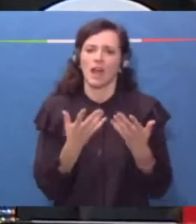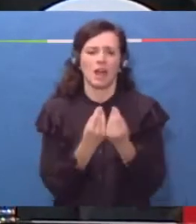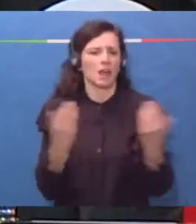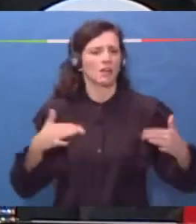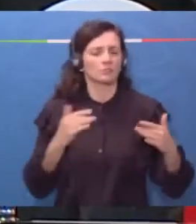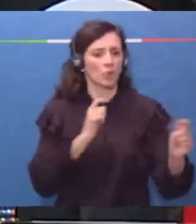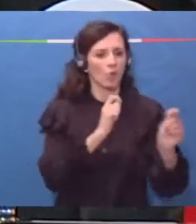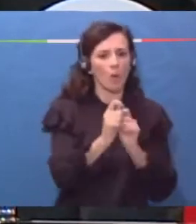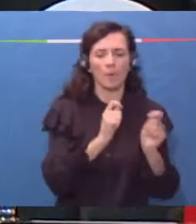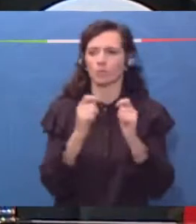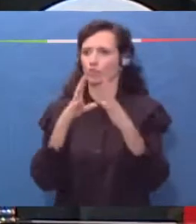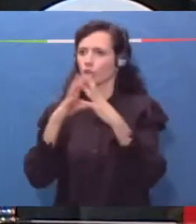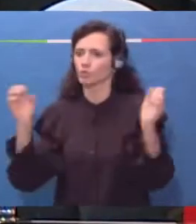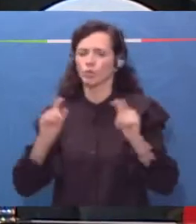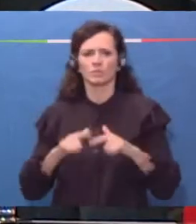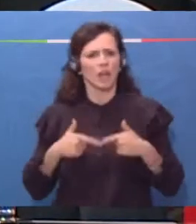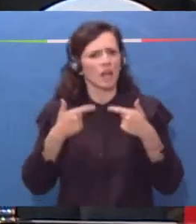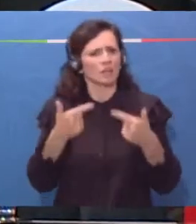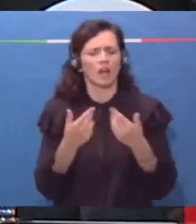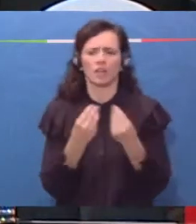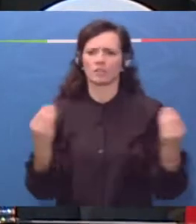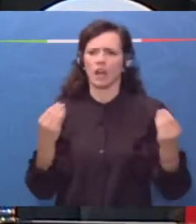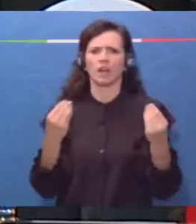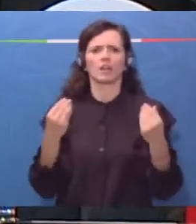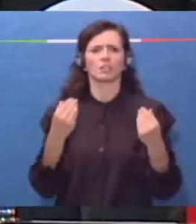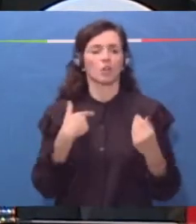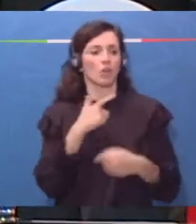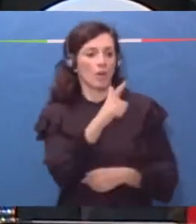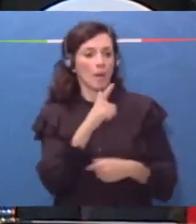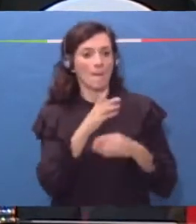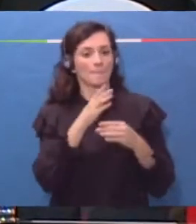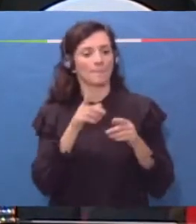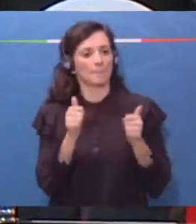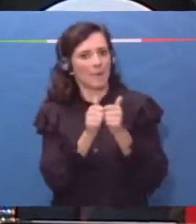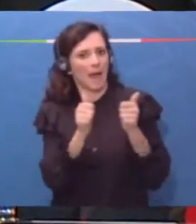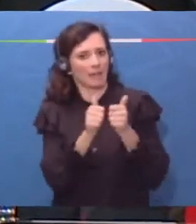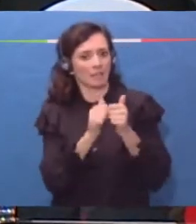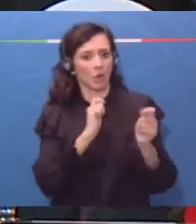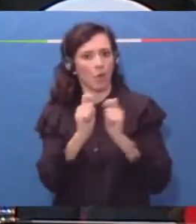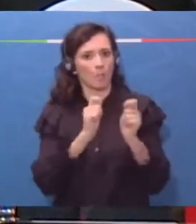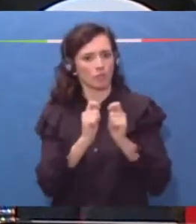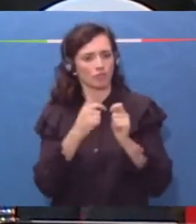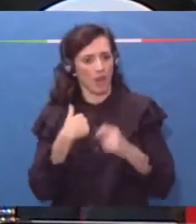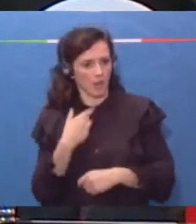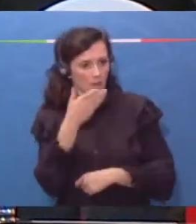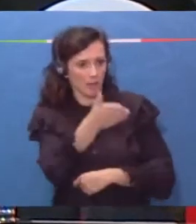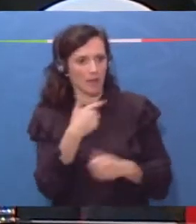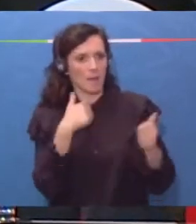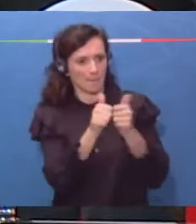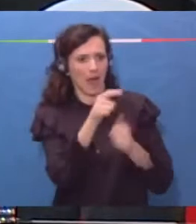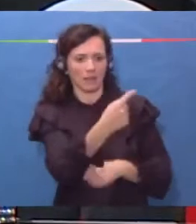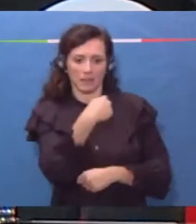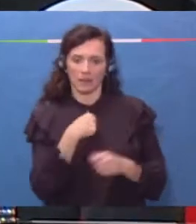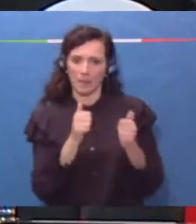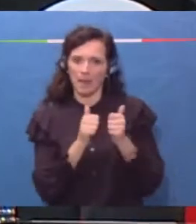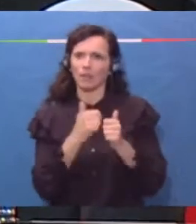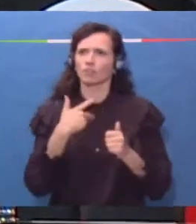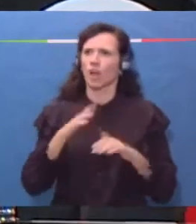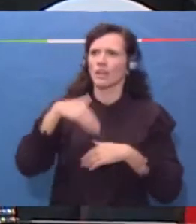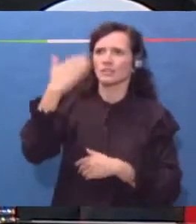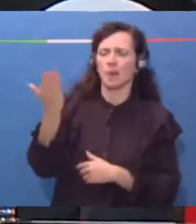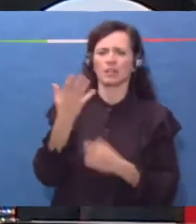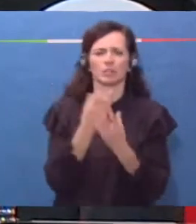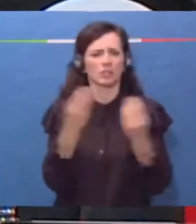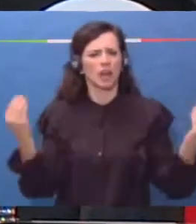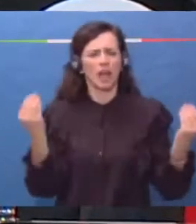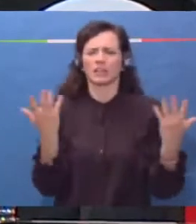commercio, all'industria, siamo il secondo partner commerciale l'uno per l'altro, le nostre comunità di espatriati contano varie decine di